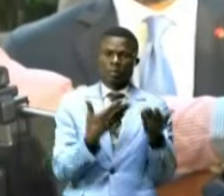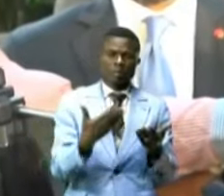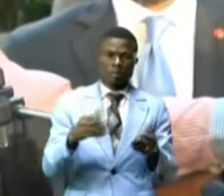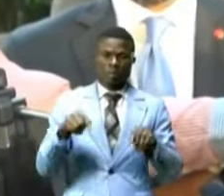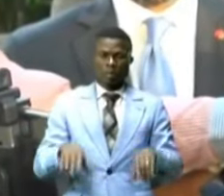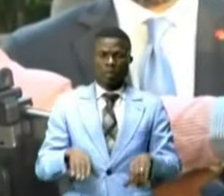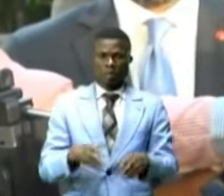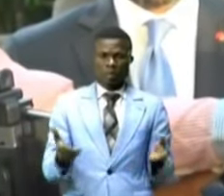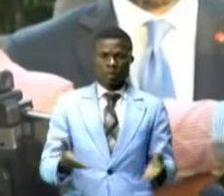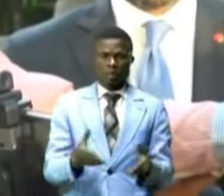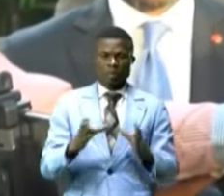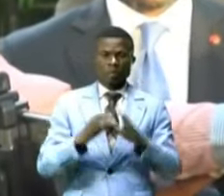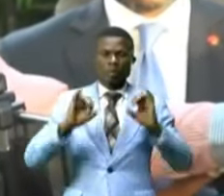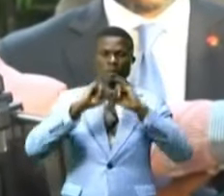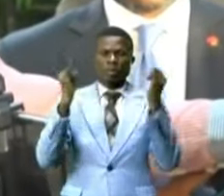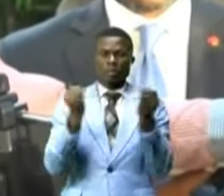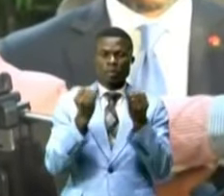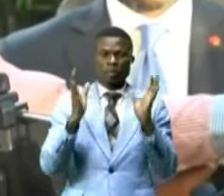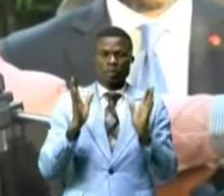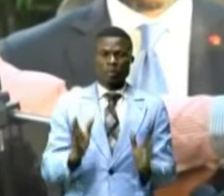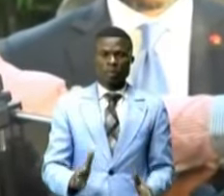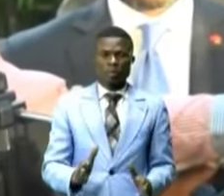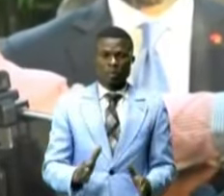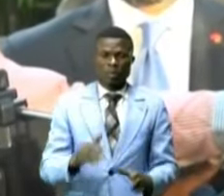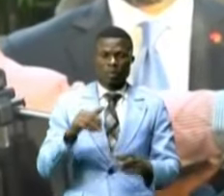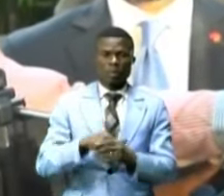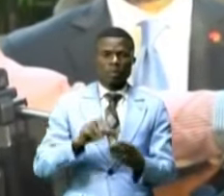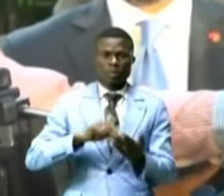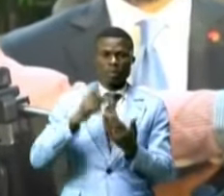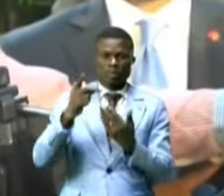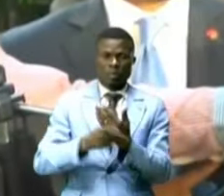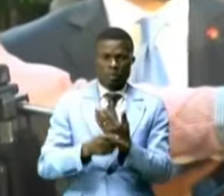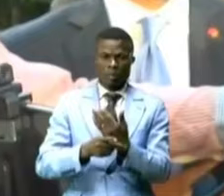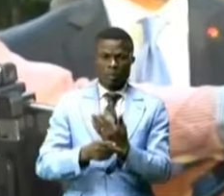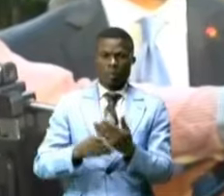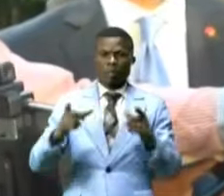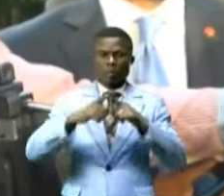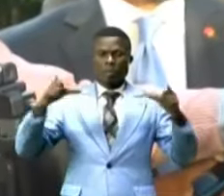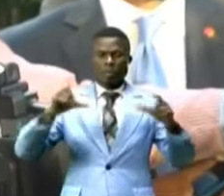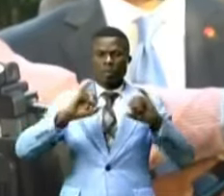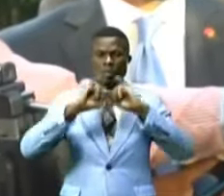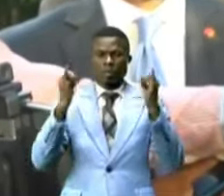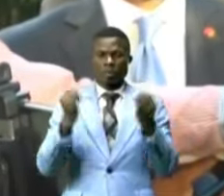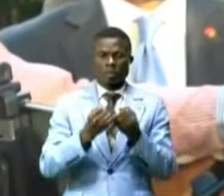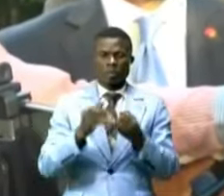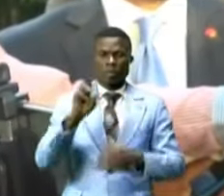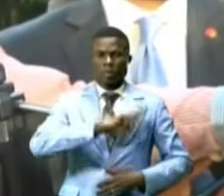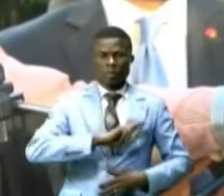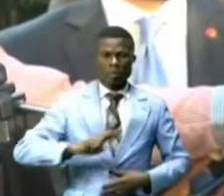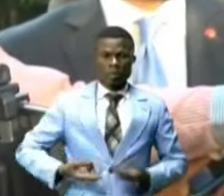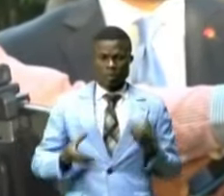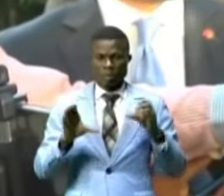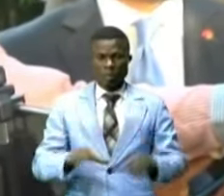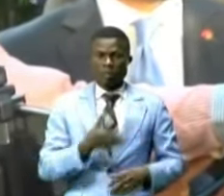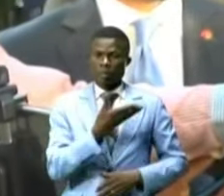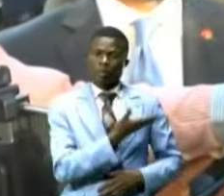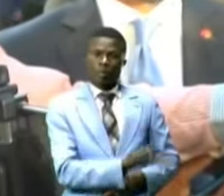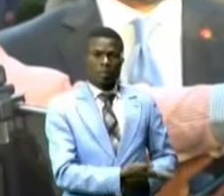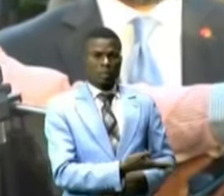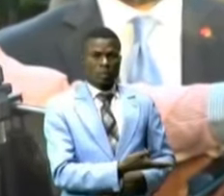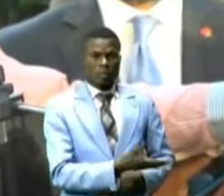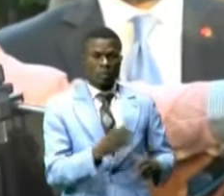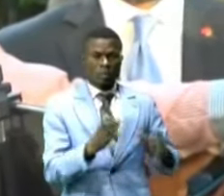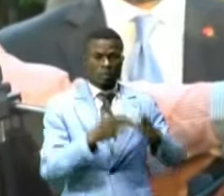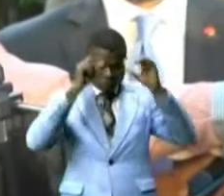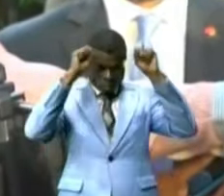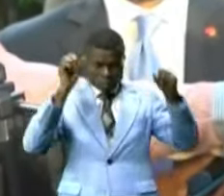avec l'industrialisation dans le cadre de l'agro-industrie, la République démocratique de son côté, avec le